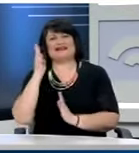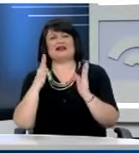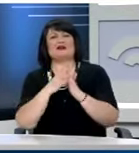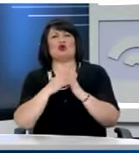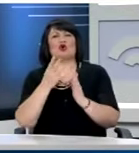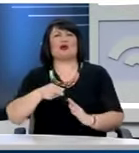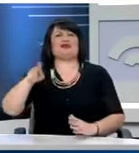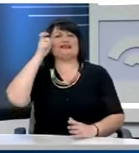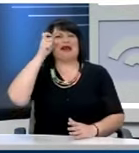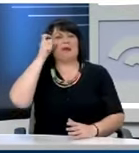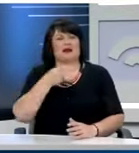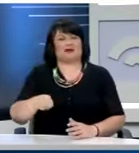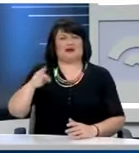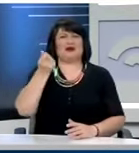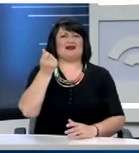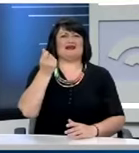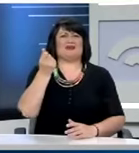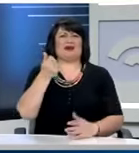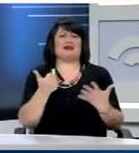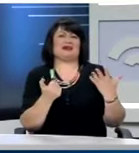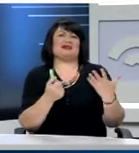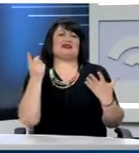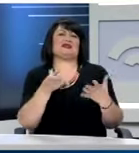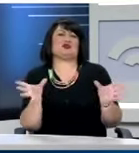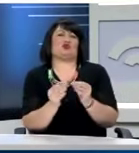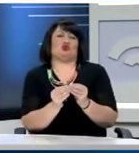η κυβέρνηση Σαμαρά έχει αυξήσει τις τιμές αθροιστικά 60%.